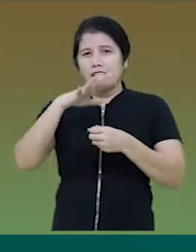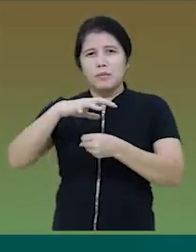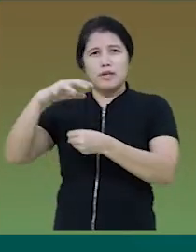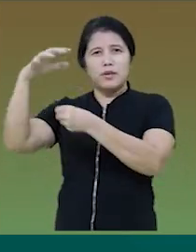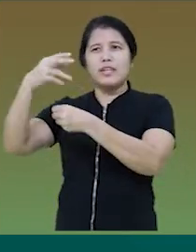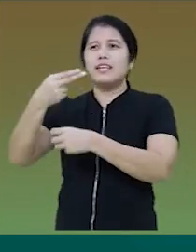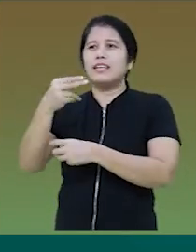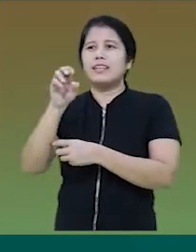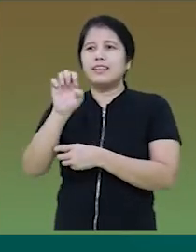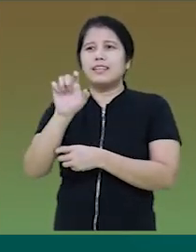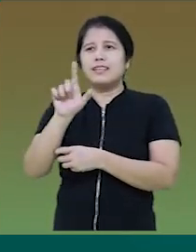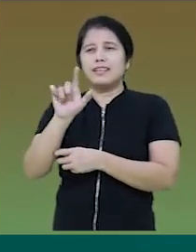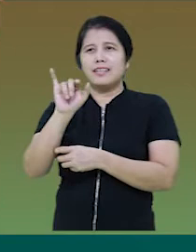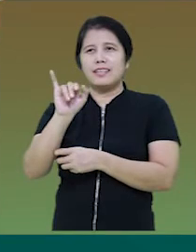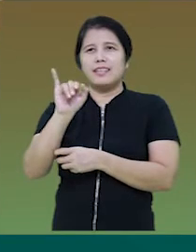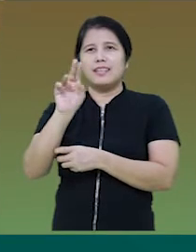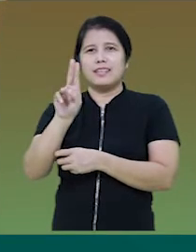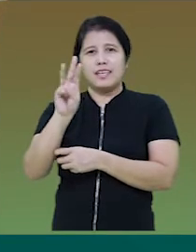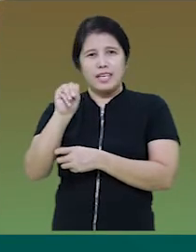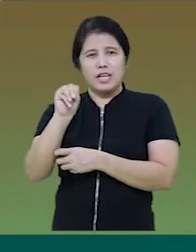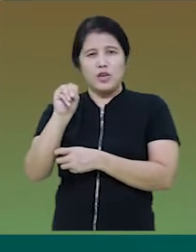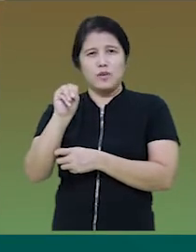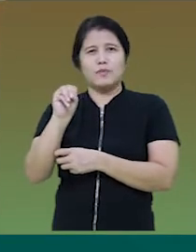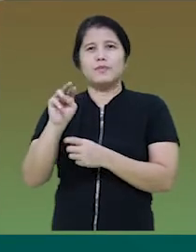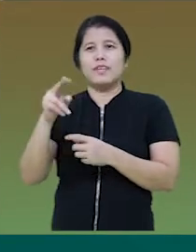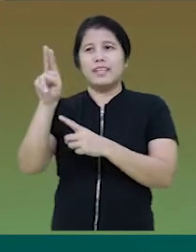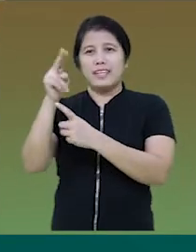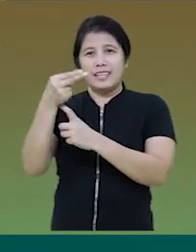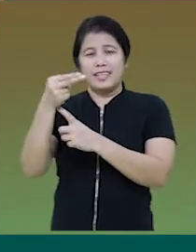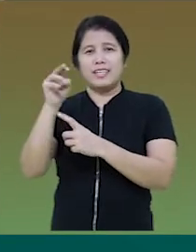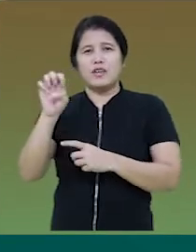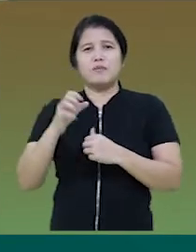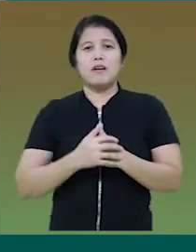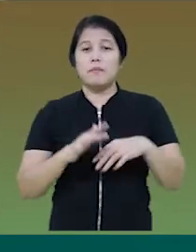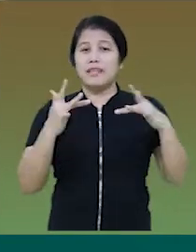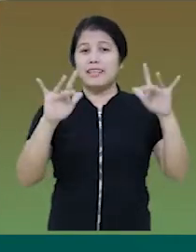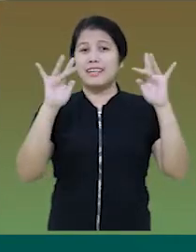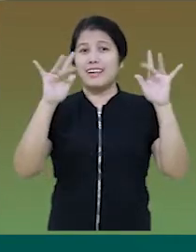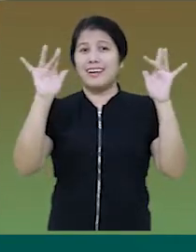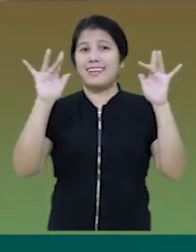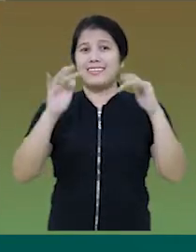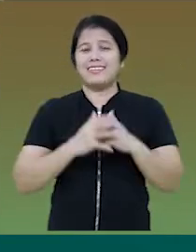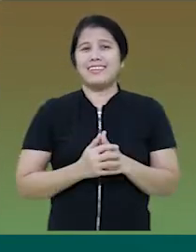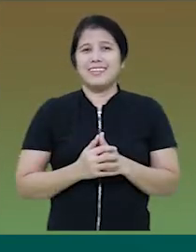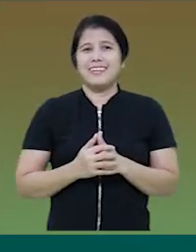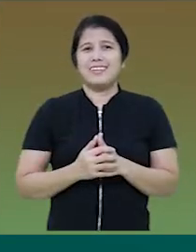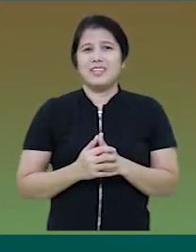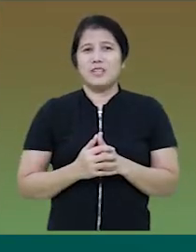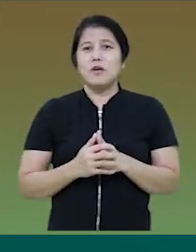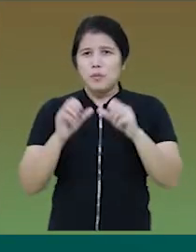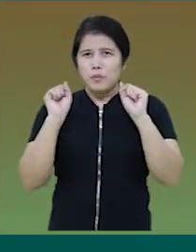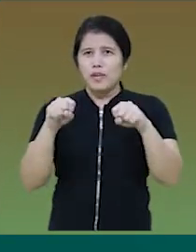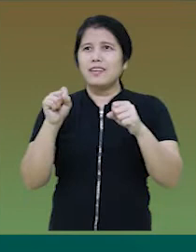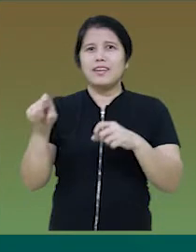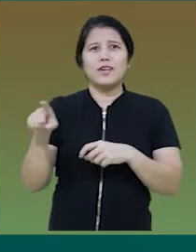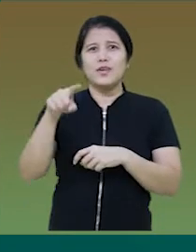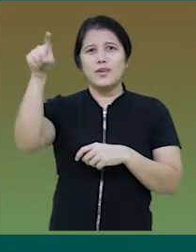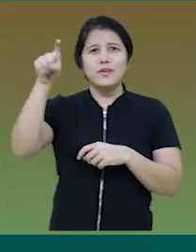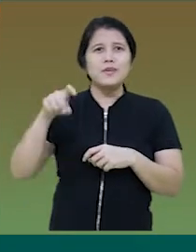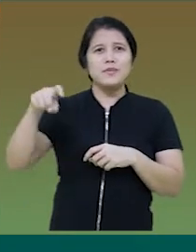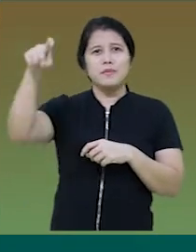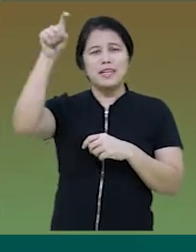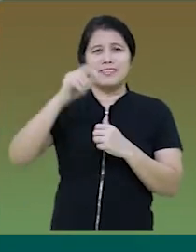helium. Pinakamagaan ang helium sa lahat ng uri ng gas. Kaya nitong paliparin o palutangin ang